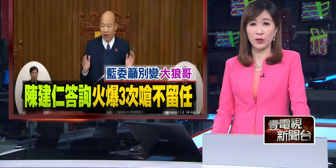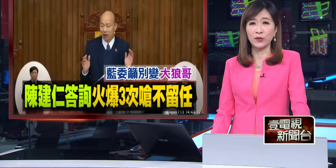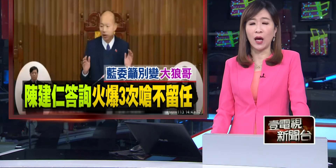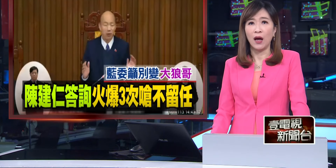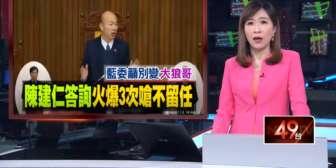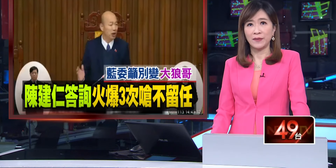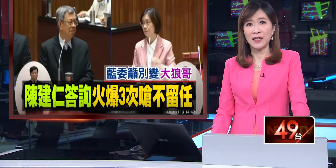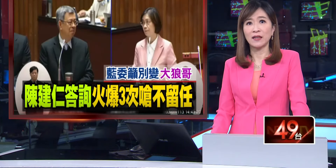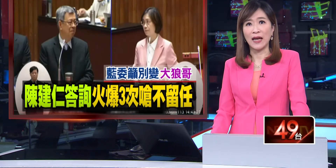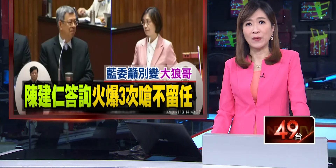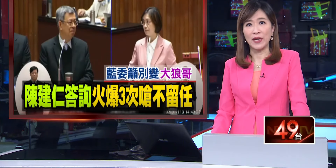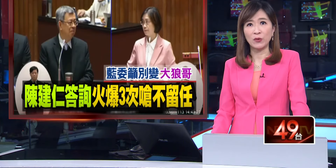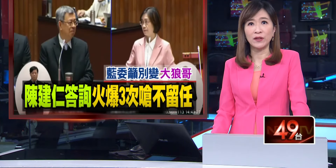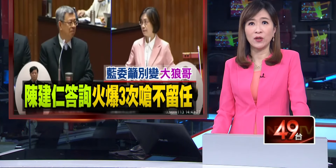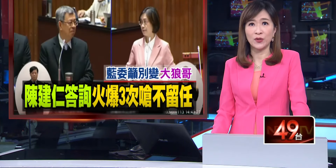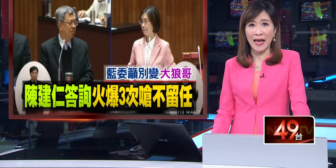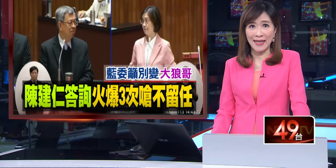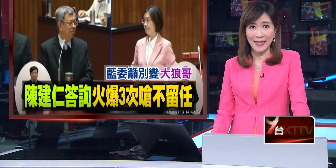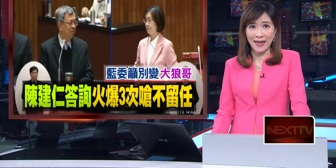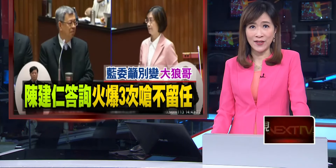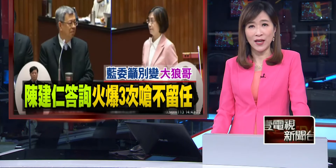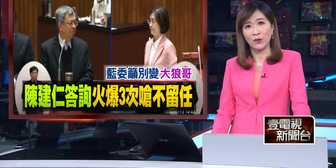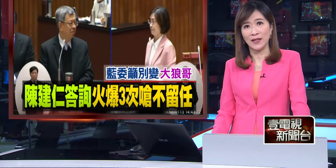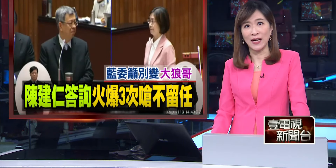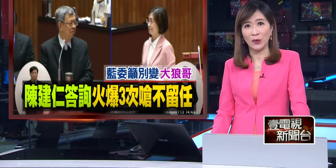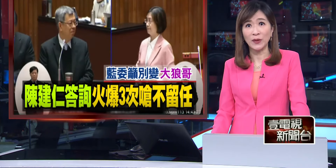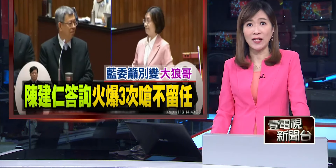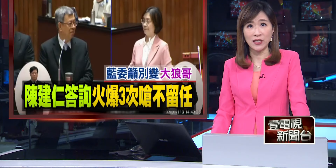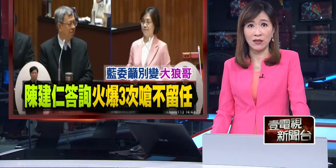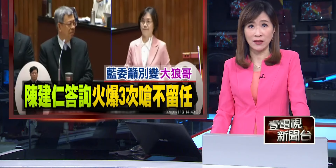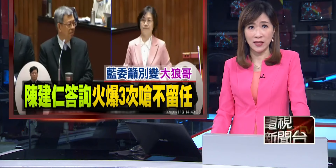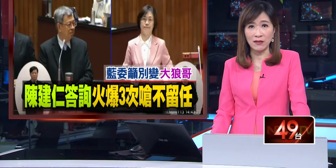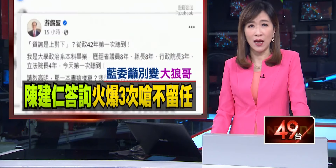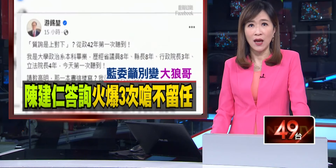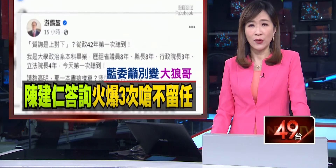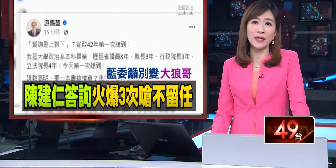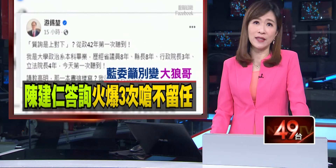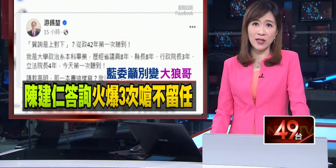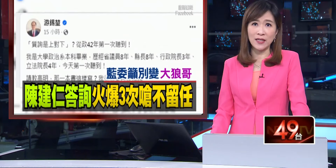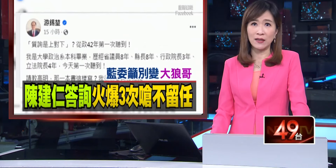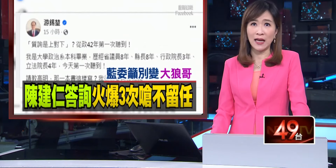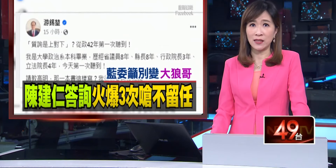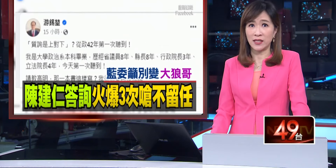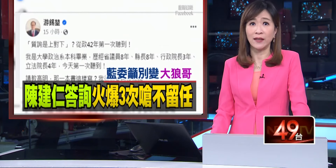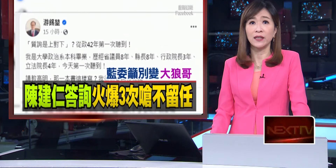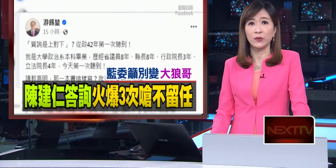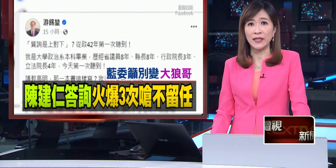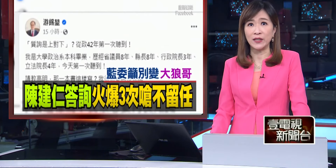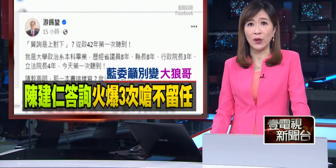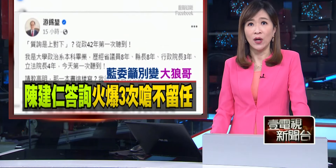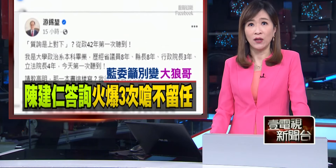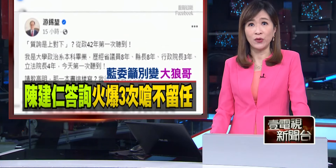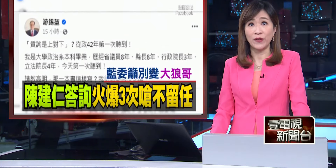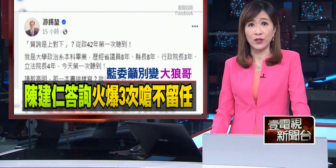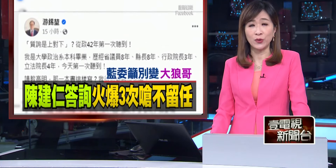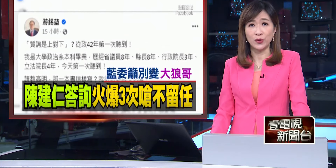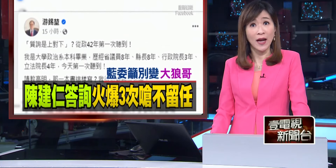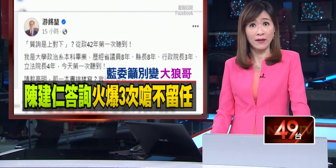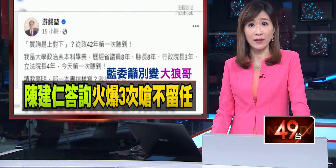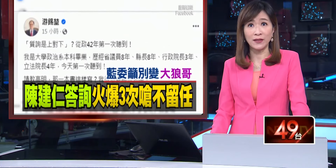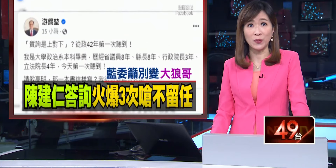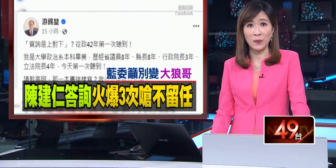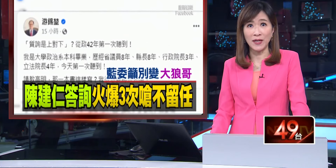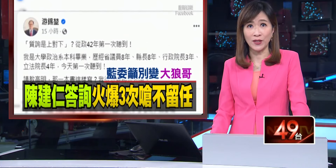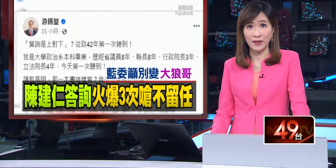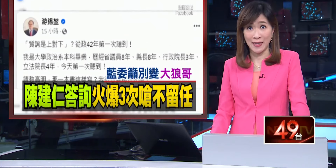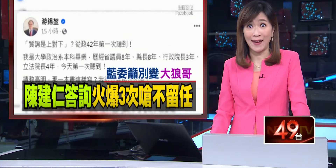伟主持公道。那么新科蓝委也问到说台积电暂缓在龙潭设厂的责任，对此陈建仁他是强硬的回击哦，让对方直呼说大